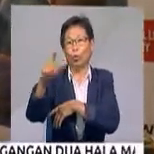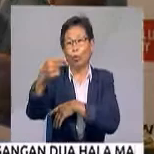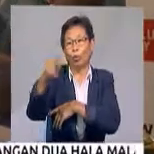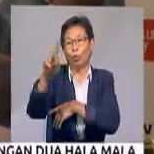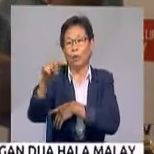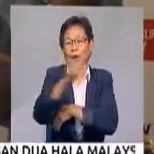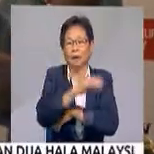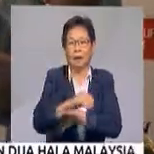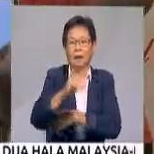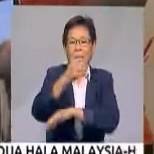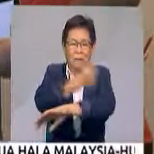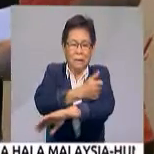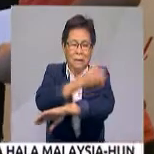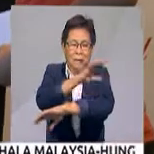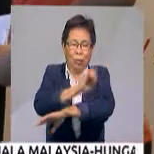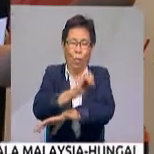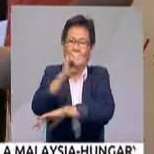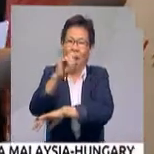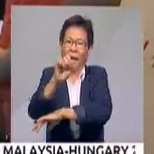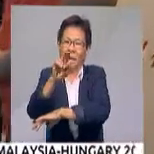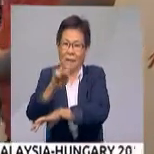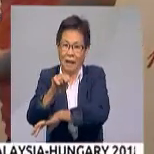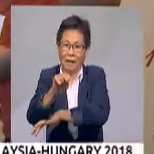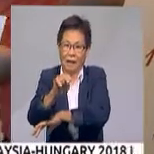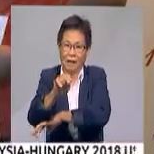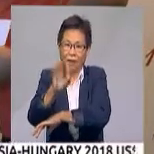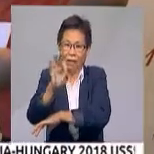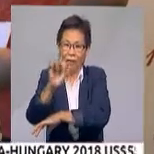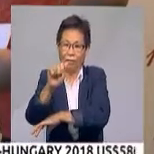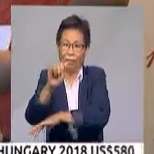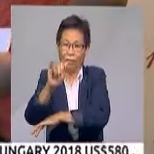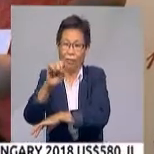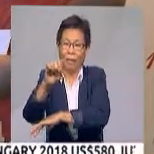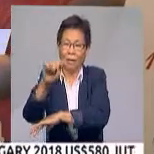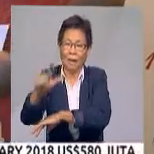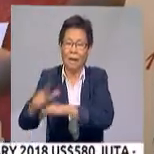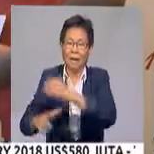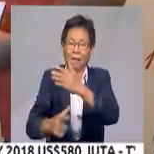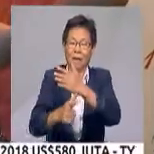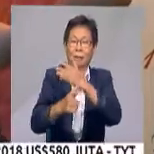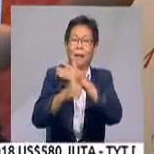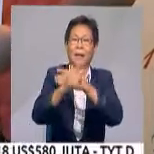Pegawai Eksekutif ISN Ahmad Faizal Ramli selaku timbalan Chef de Mission.